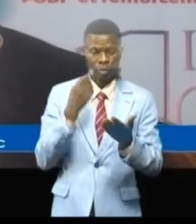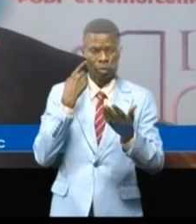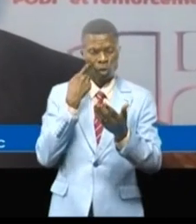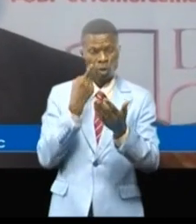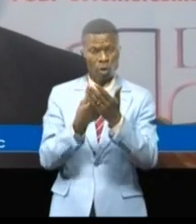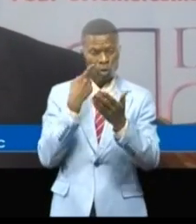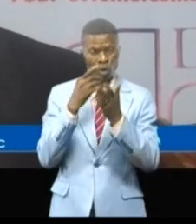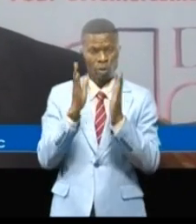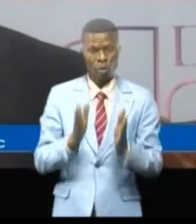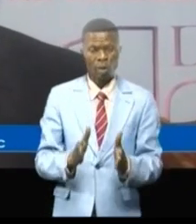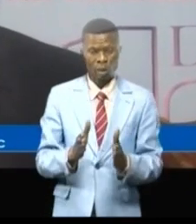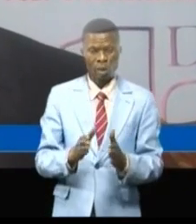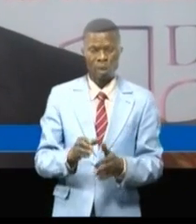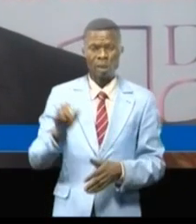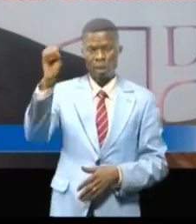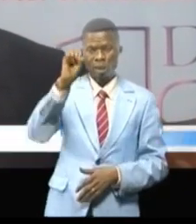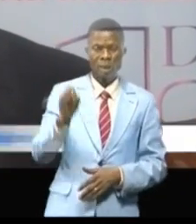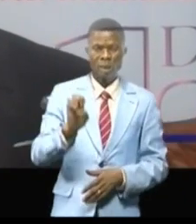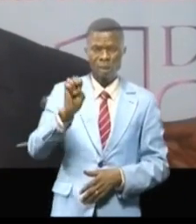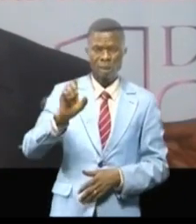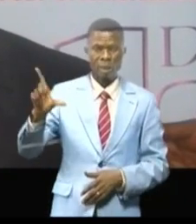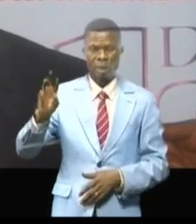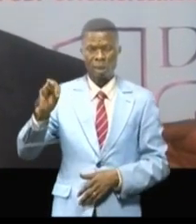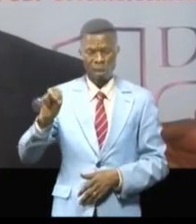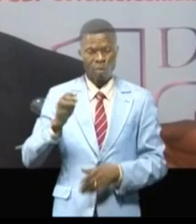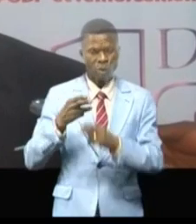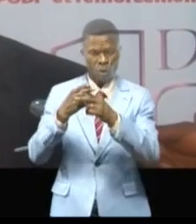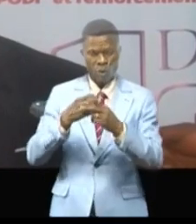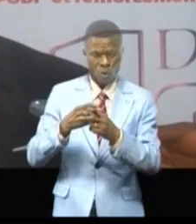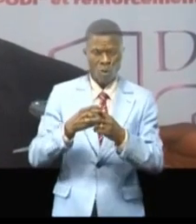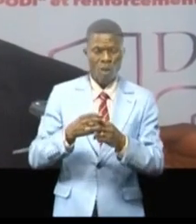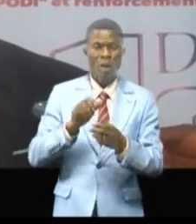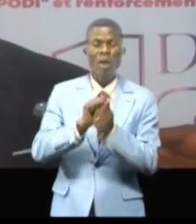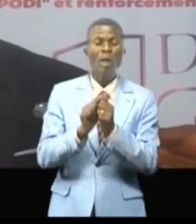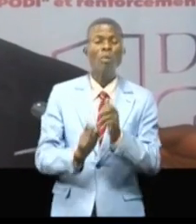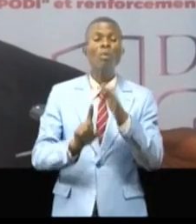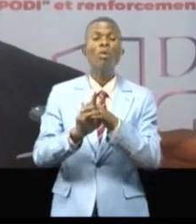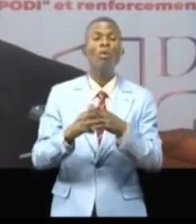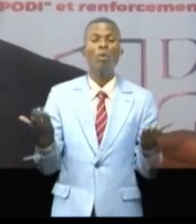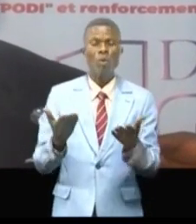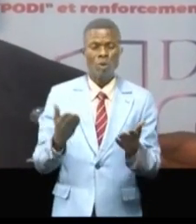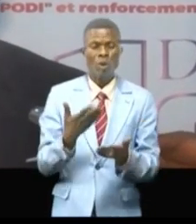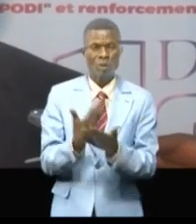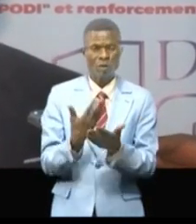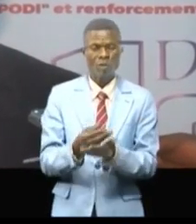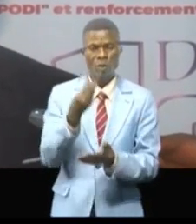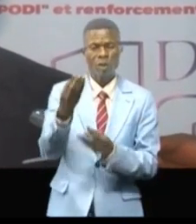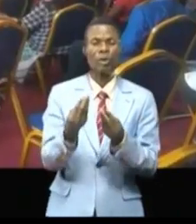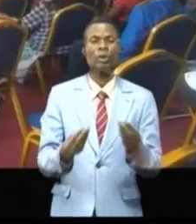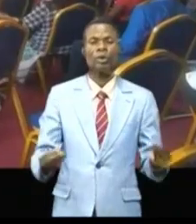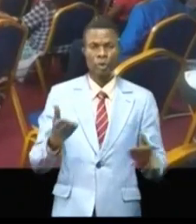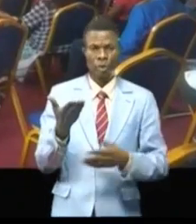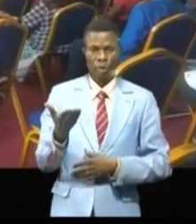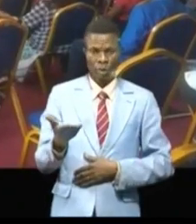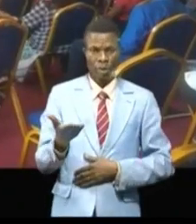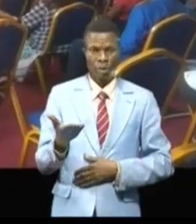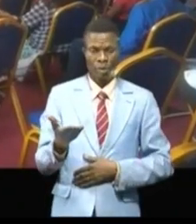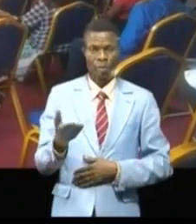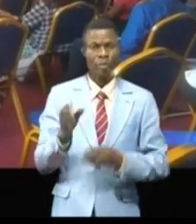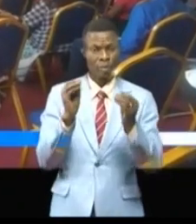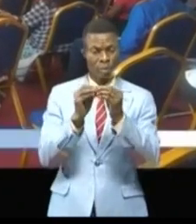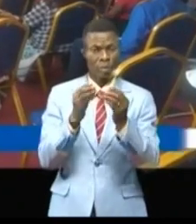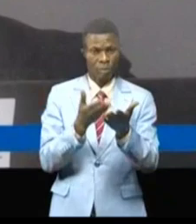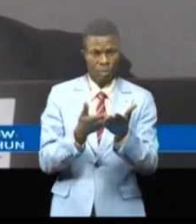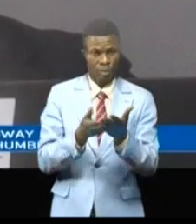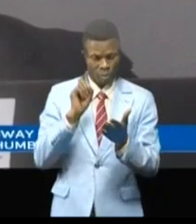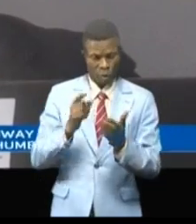observatoires, comme des CLM qui font les suivis pour voir où est le problème et rapidement on attaque, on trouve la solution. Ce genre de rencontre